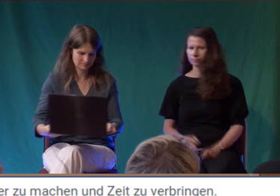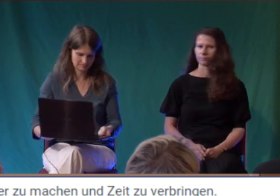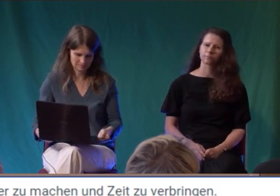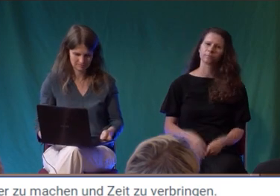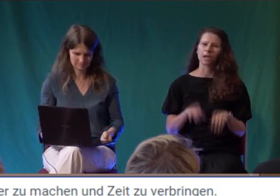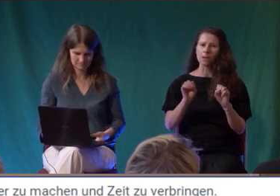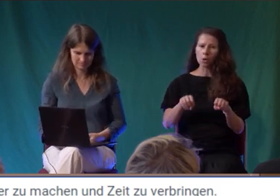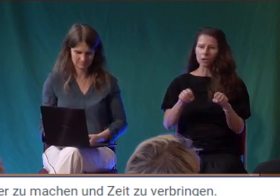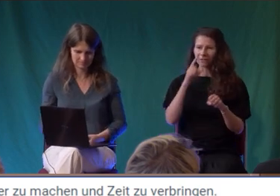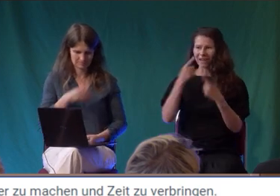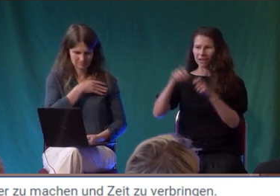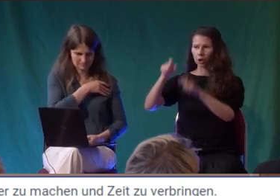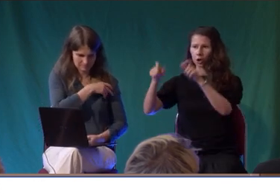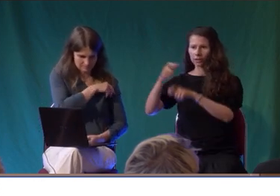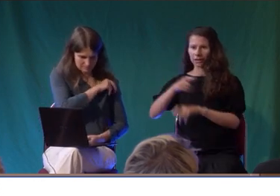mitbekommt